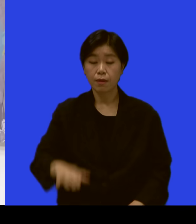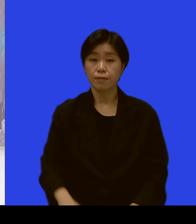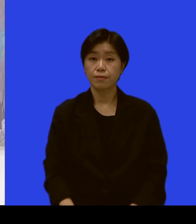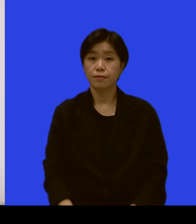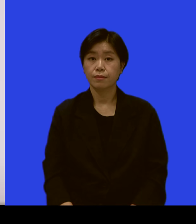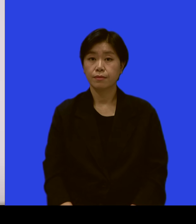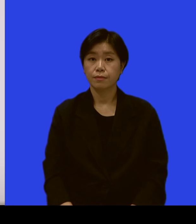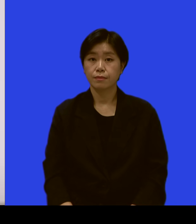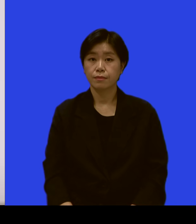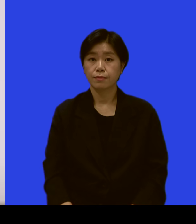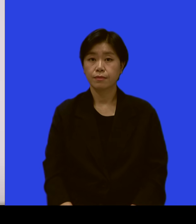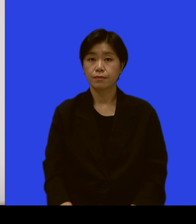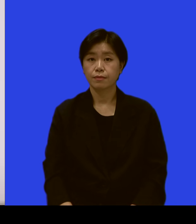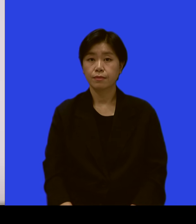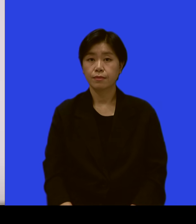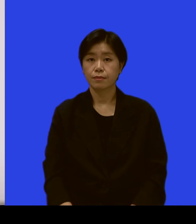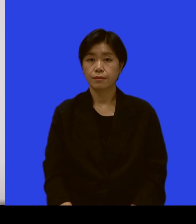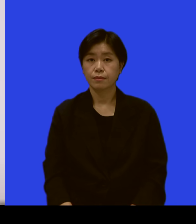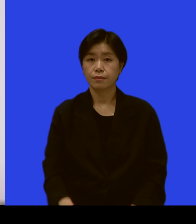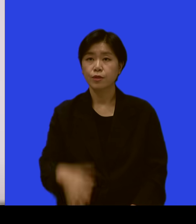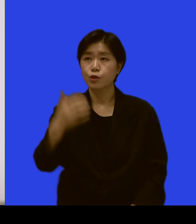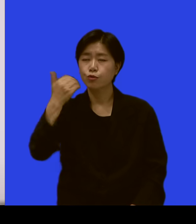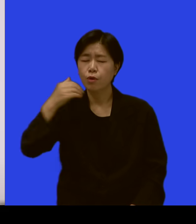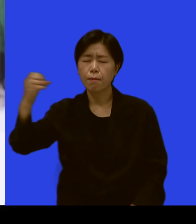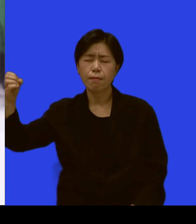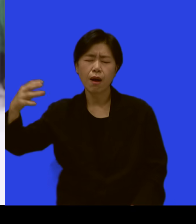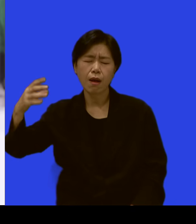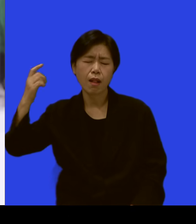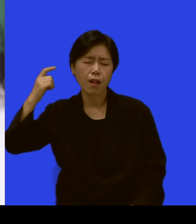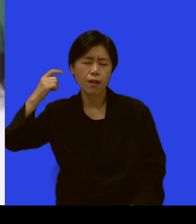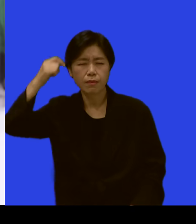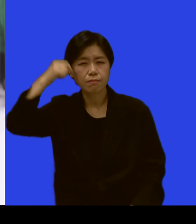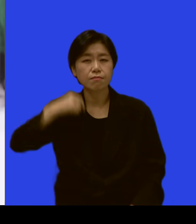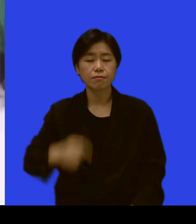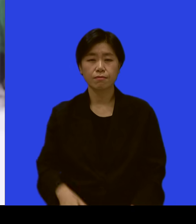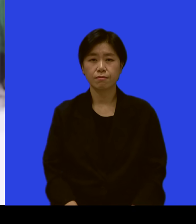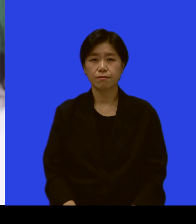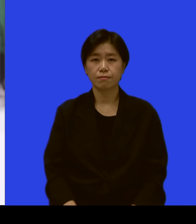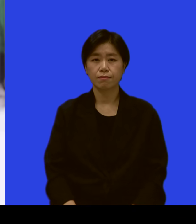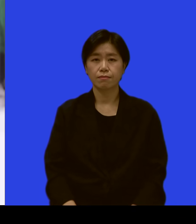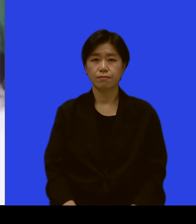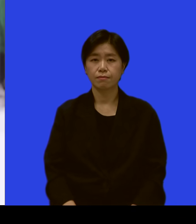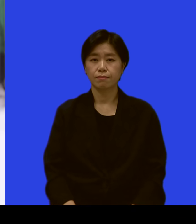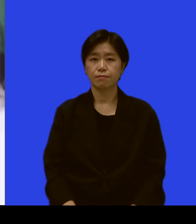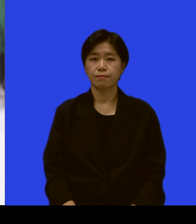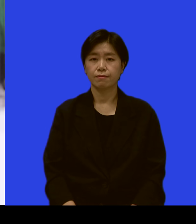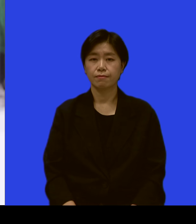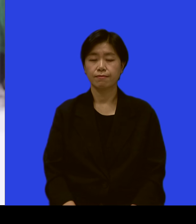예. 그때 누군가 저한테 말을 걸었어요. 예. 근데 제가 어찌됐든